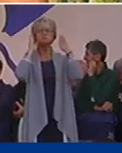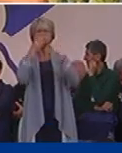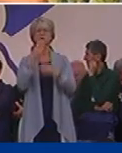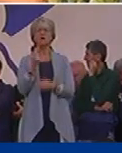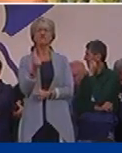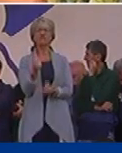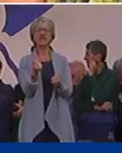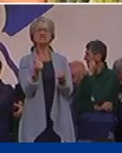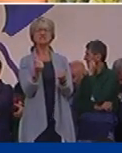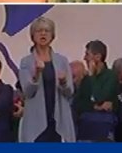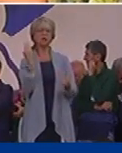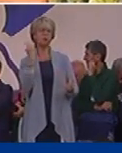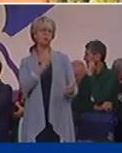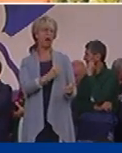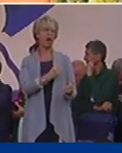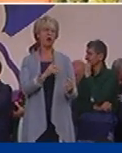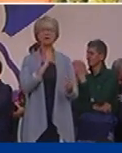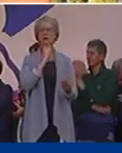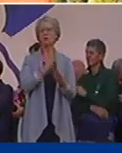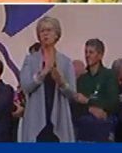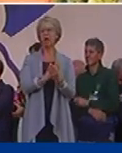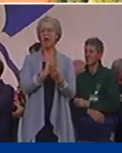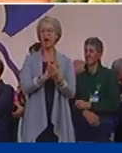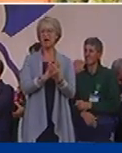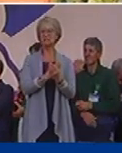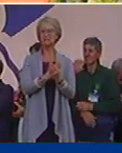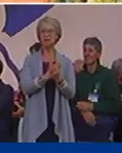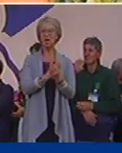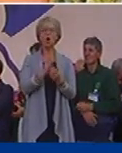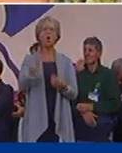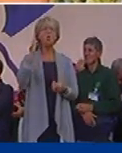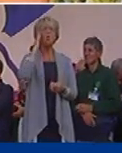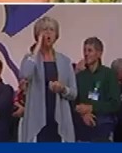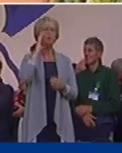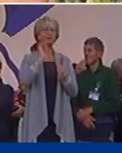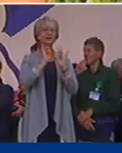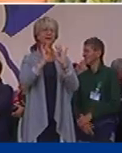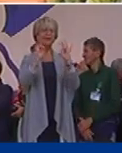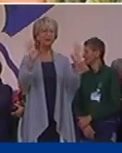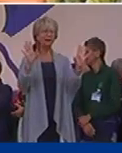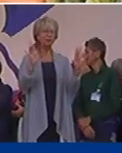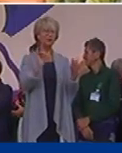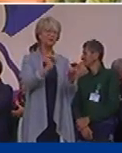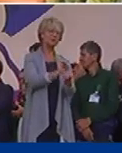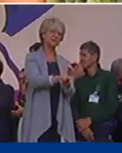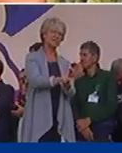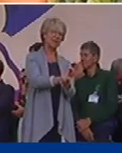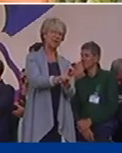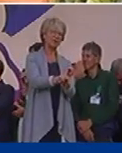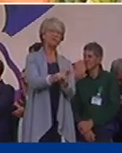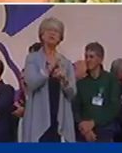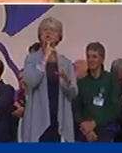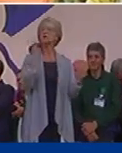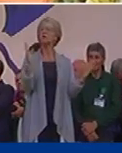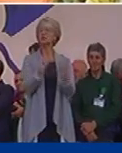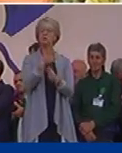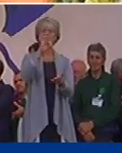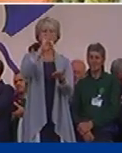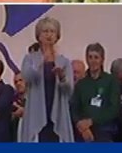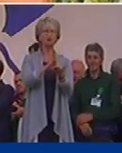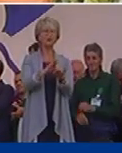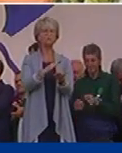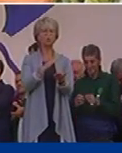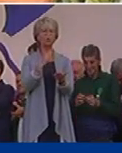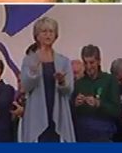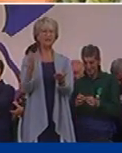finanzieri. Basta con queste etichette, uomini liberi e schiavi. Chiunque di centrodestra,